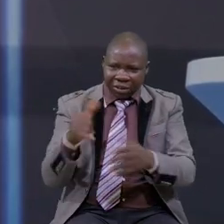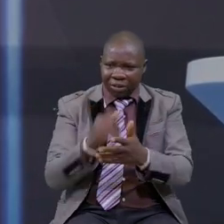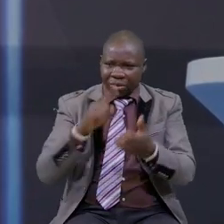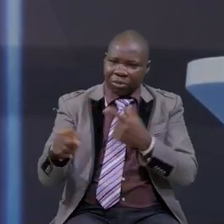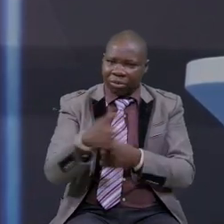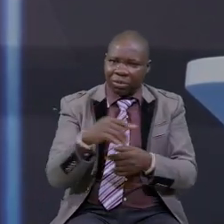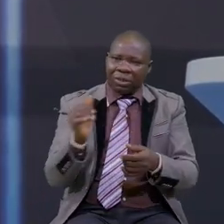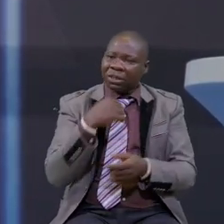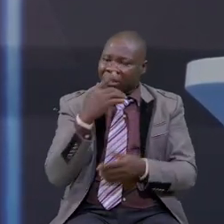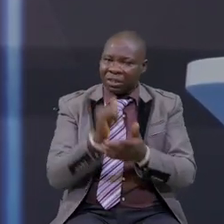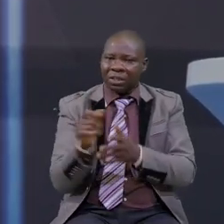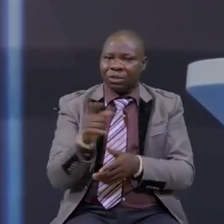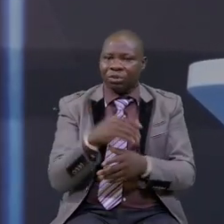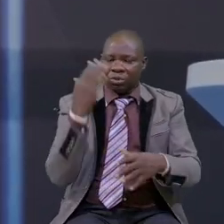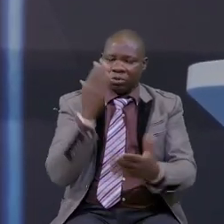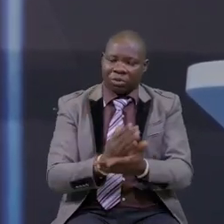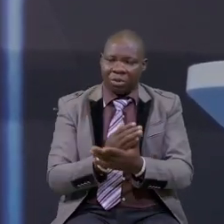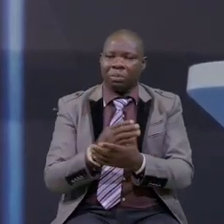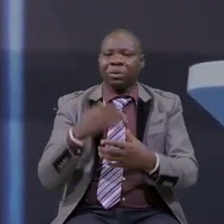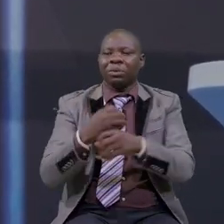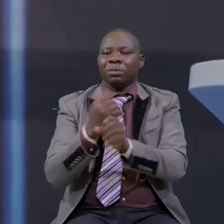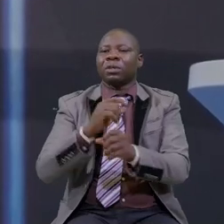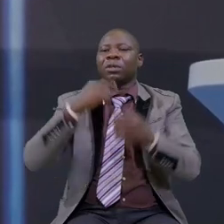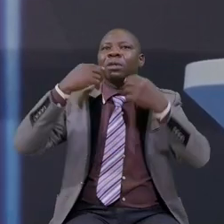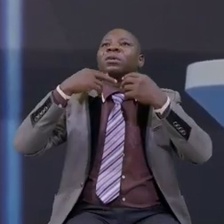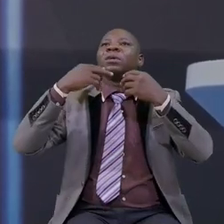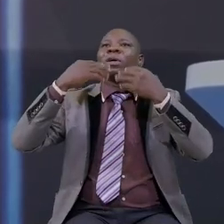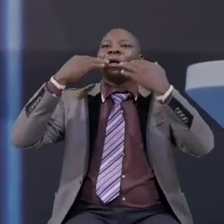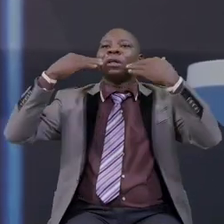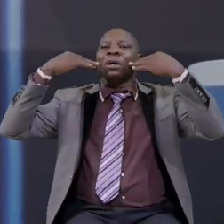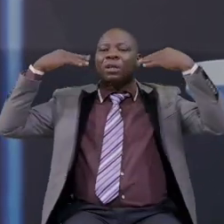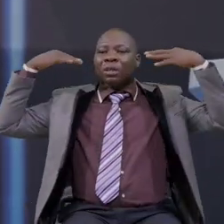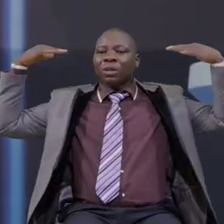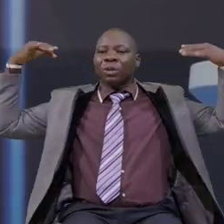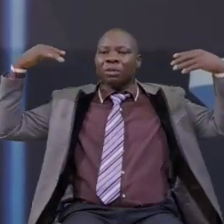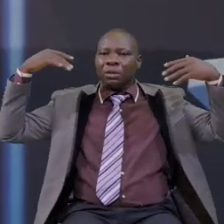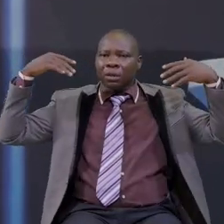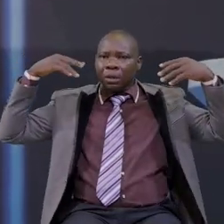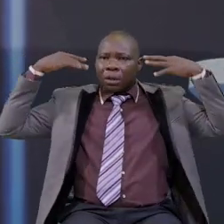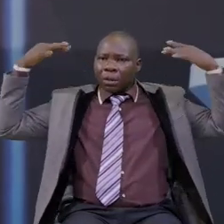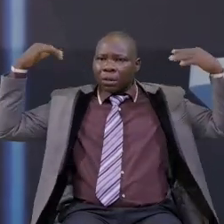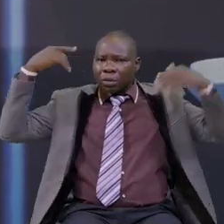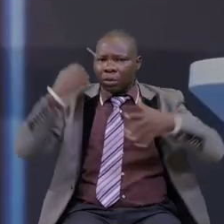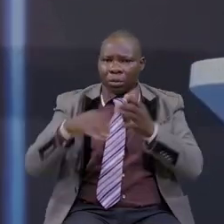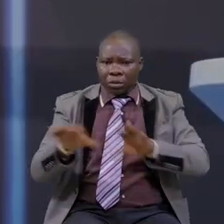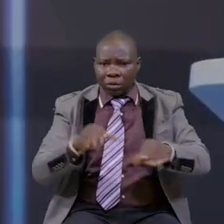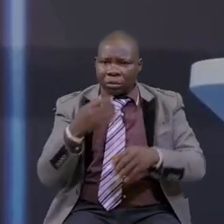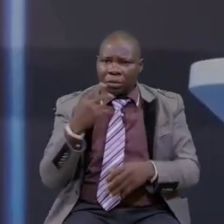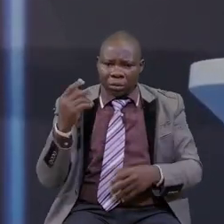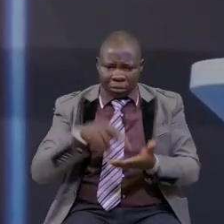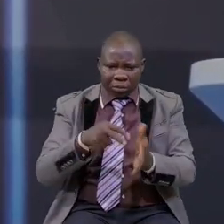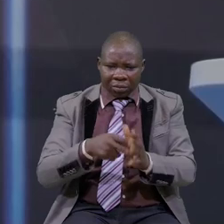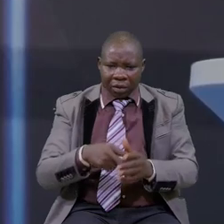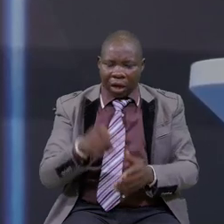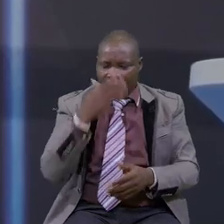Il a dit de cesser de faire du bruit. Bruit? Ça veut dire quoi? Ah, tu sais, non? Tu cries à la radio,